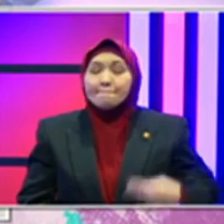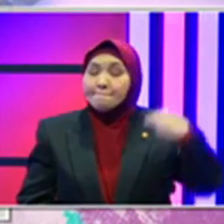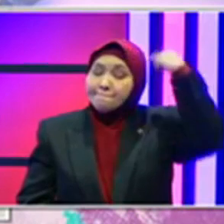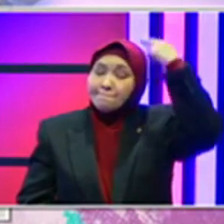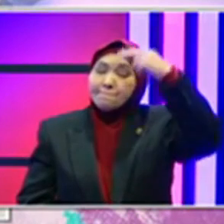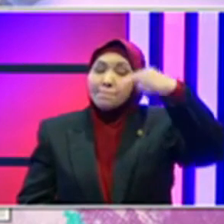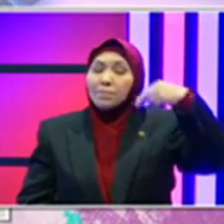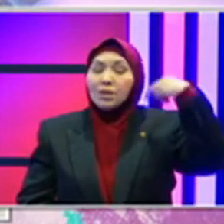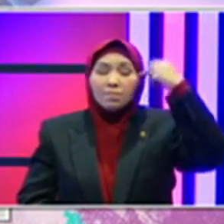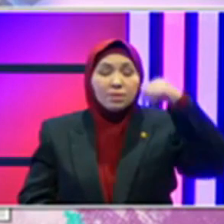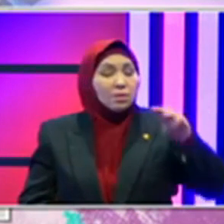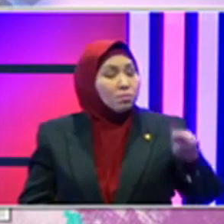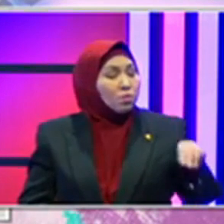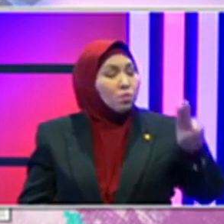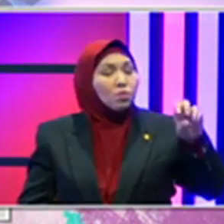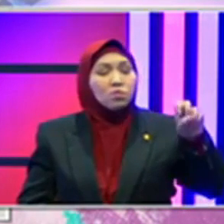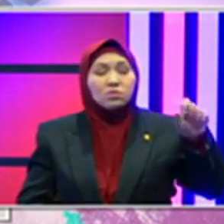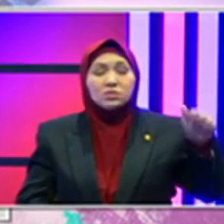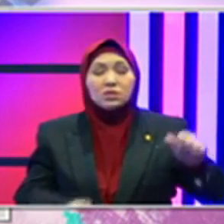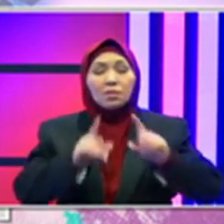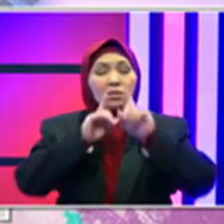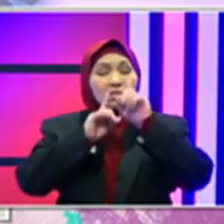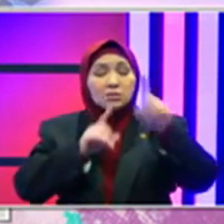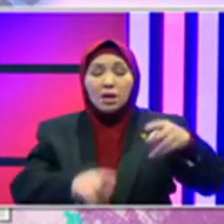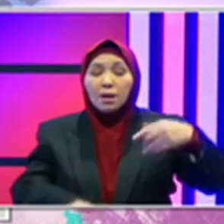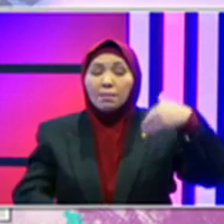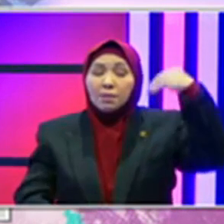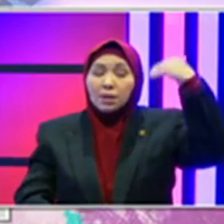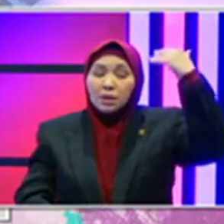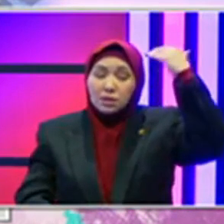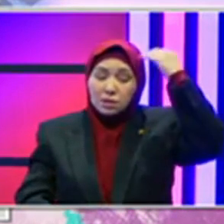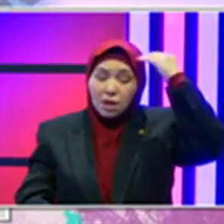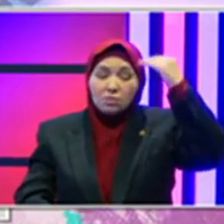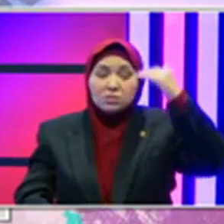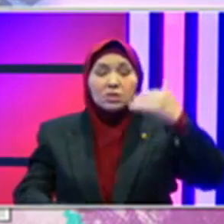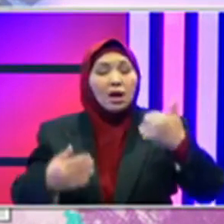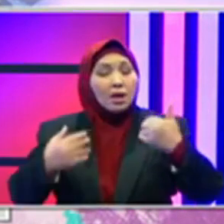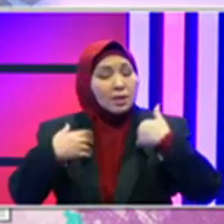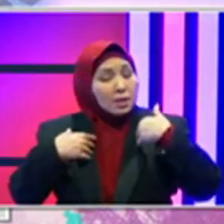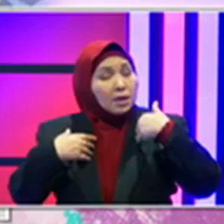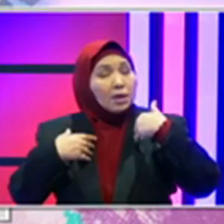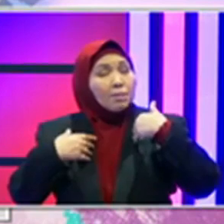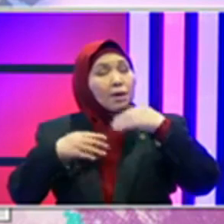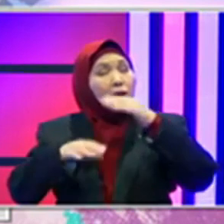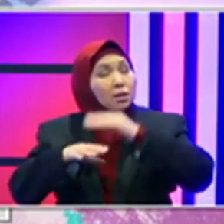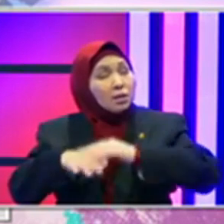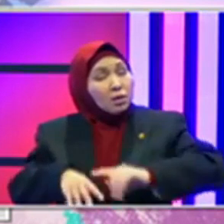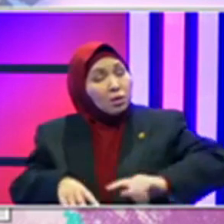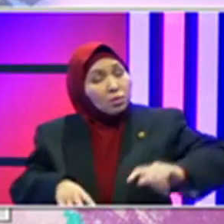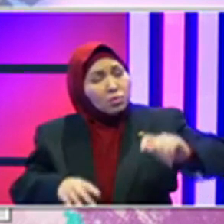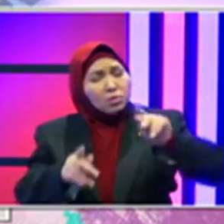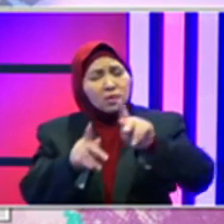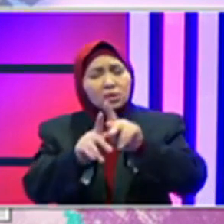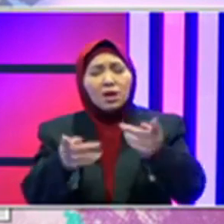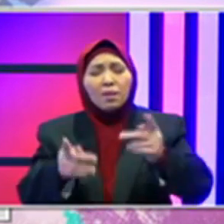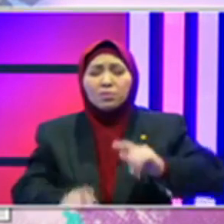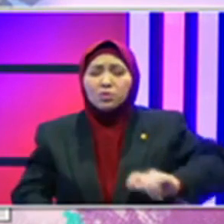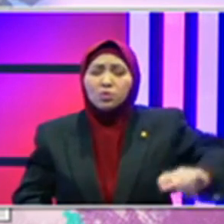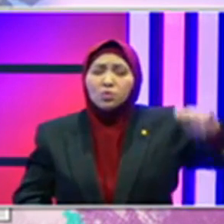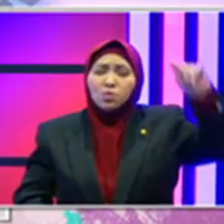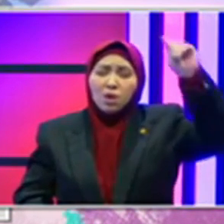قال علمها عند ربي في كتاب